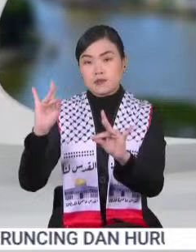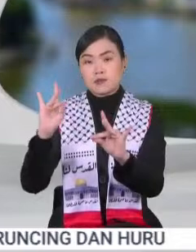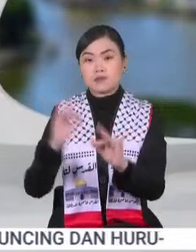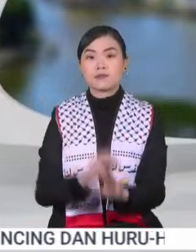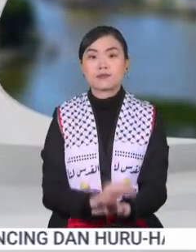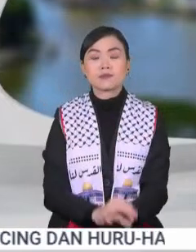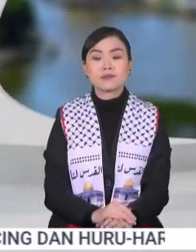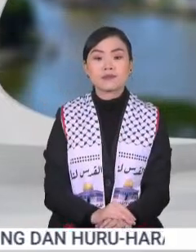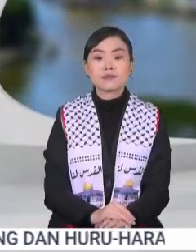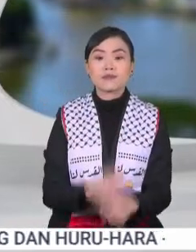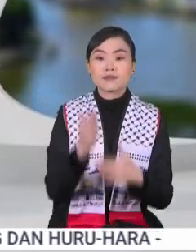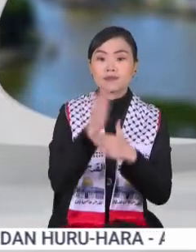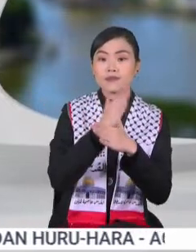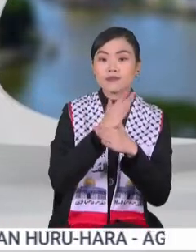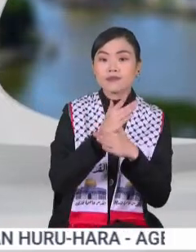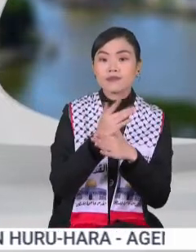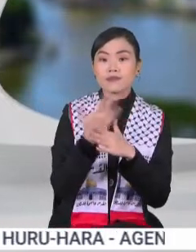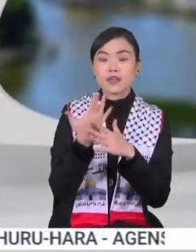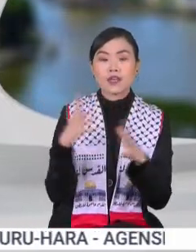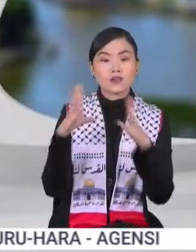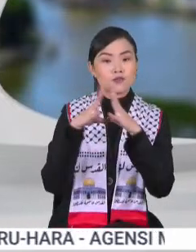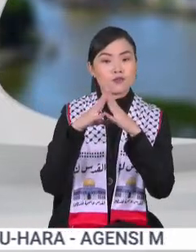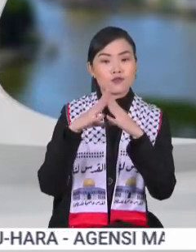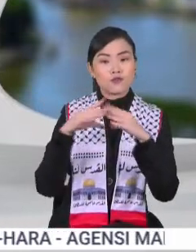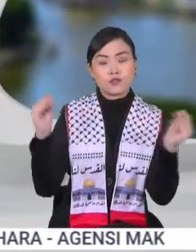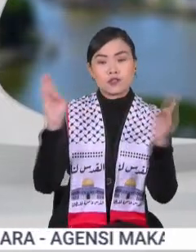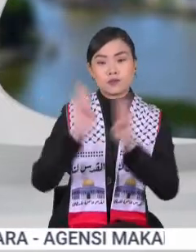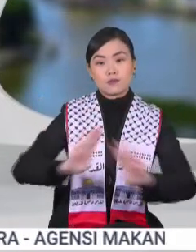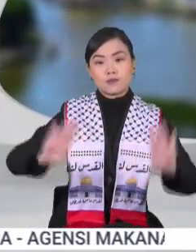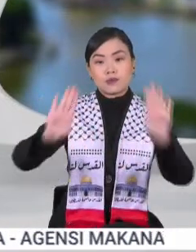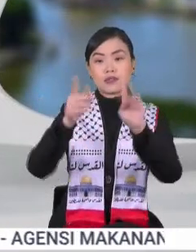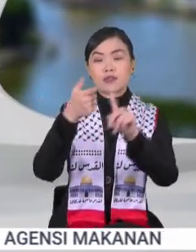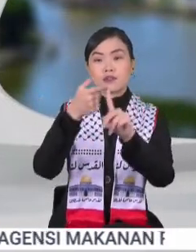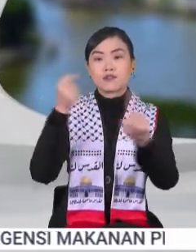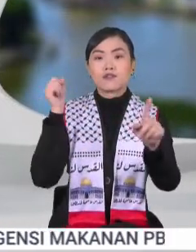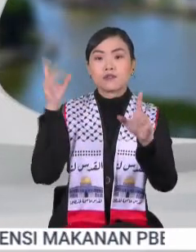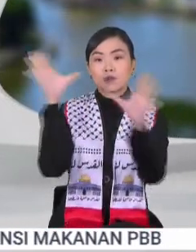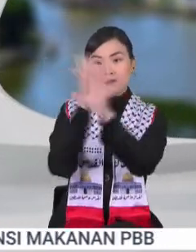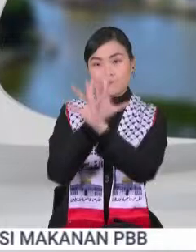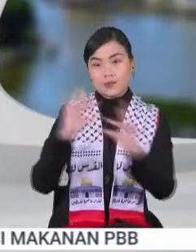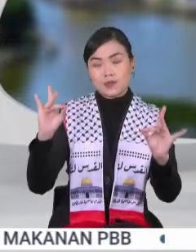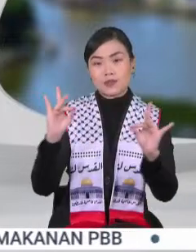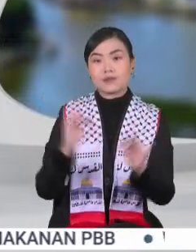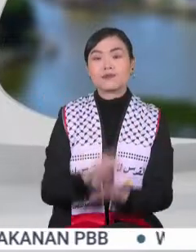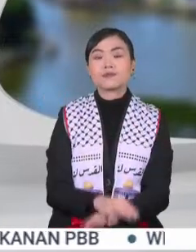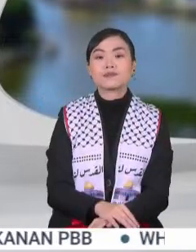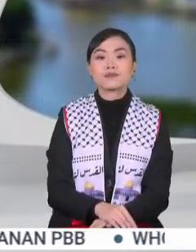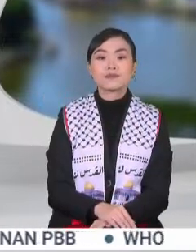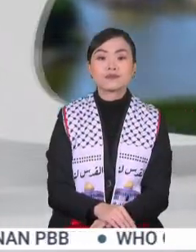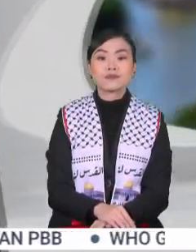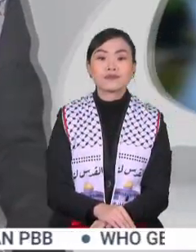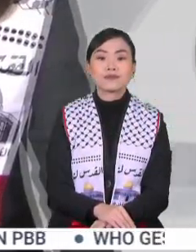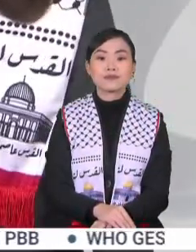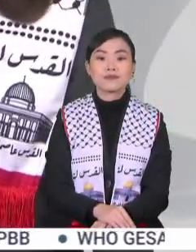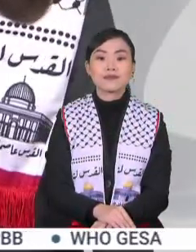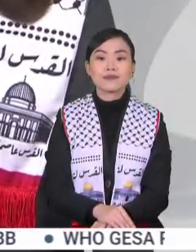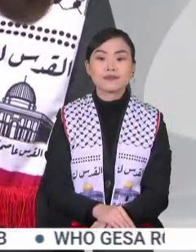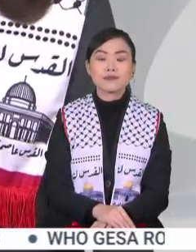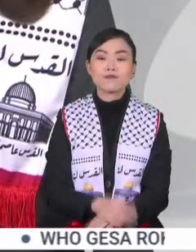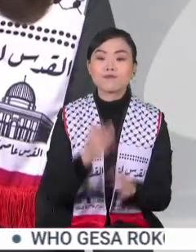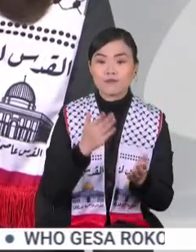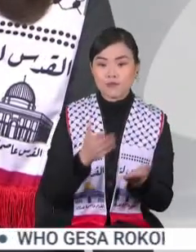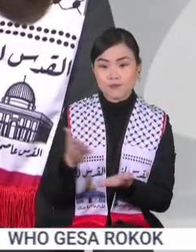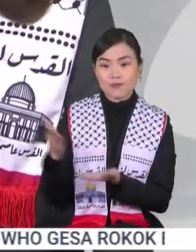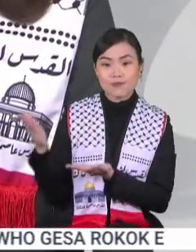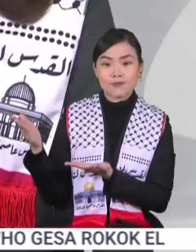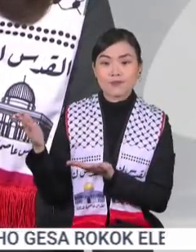cuncin perkongsian itu tadi mengakhiri berita dari Sarawak dari sungai hingga Segara Palestin pasti merdeka kita kembali